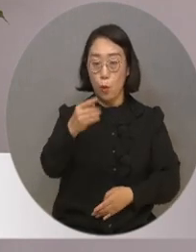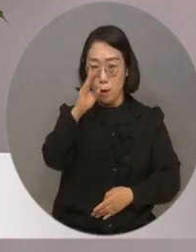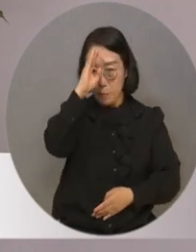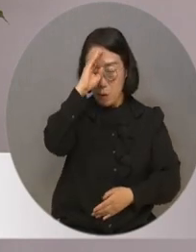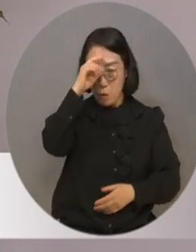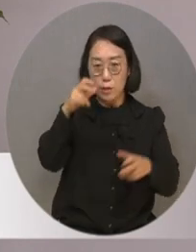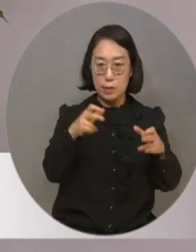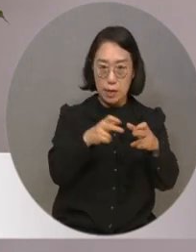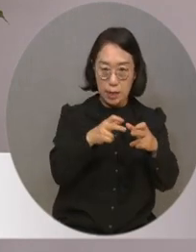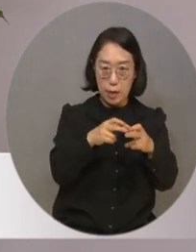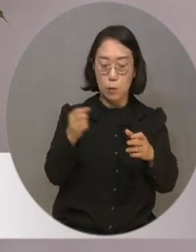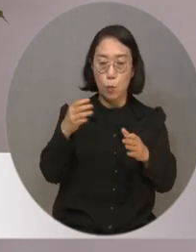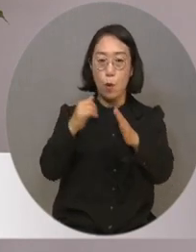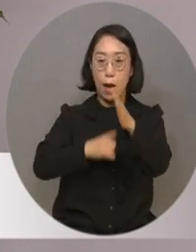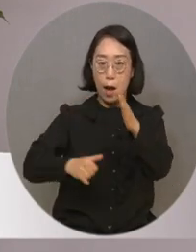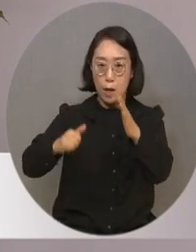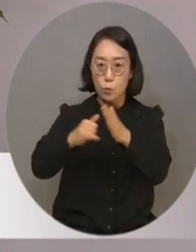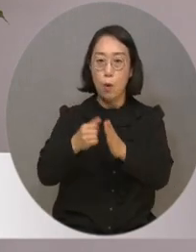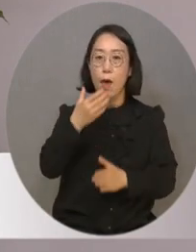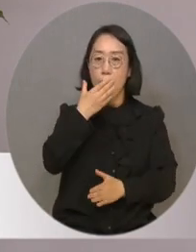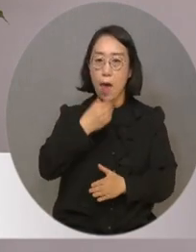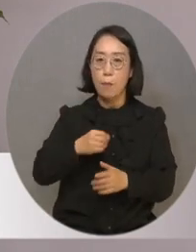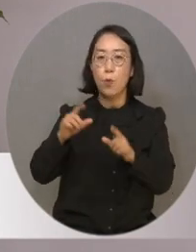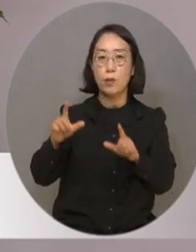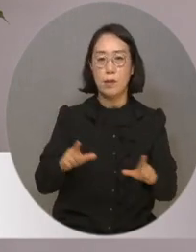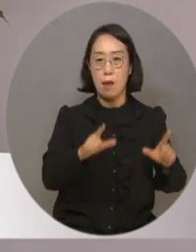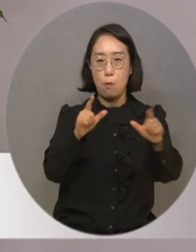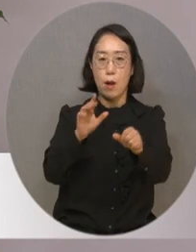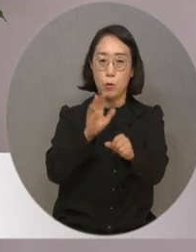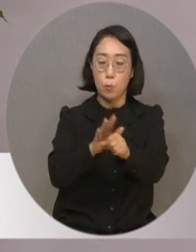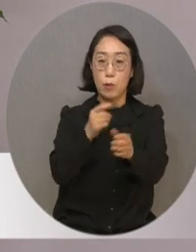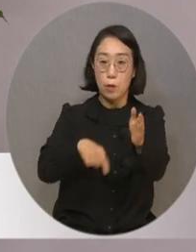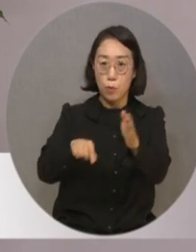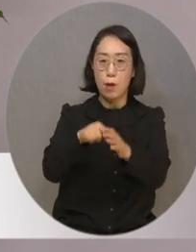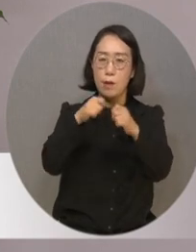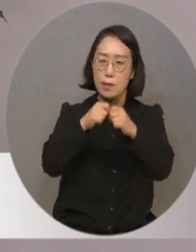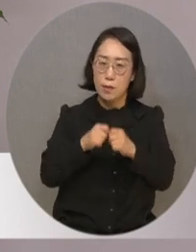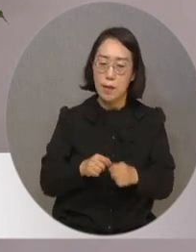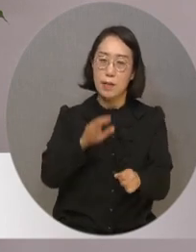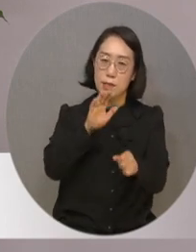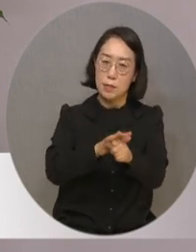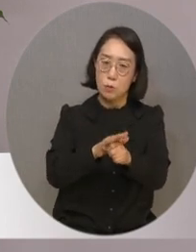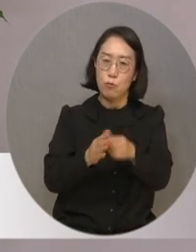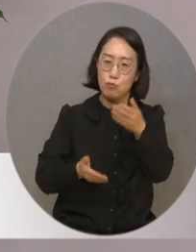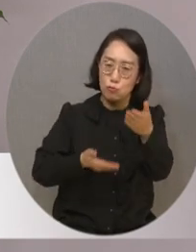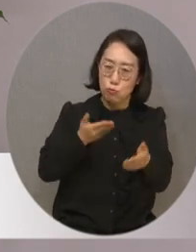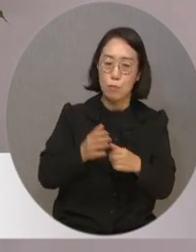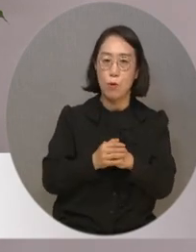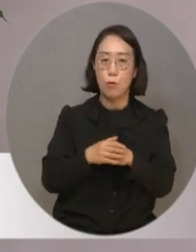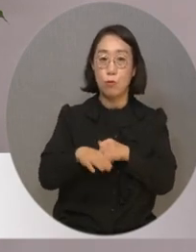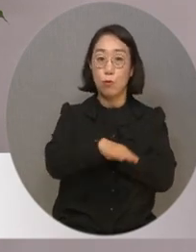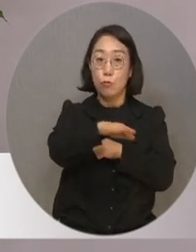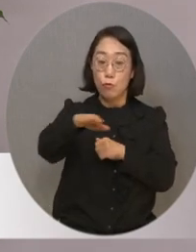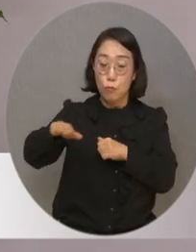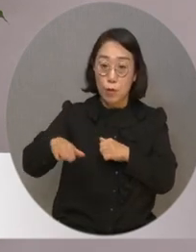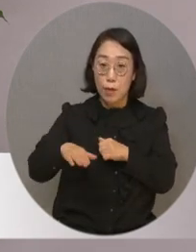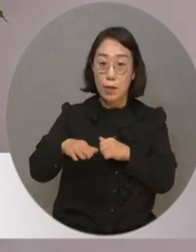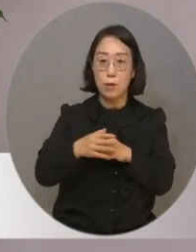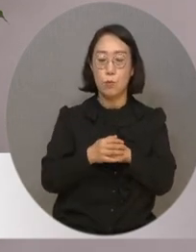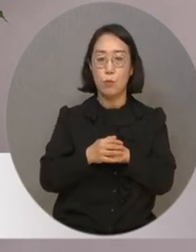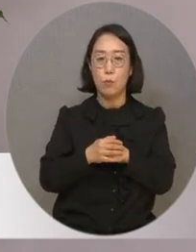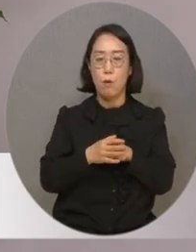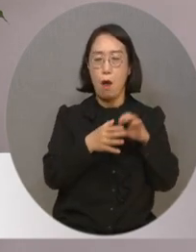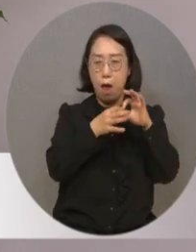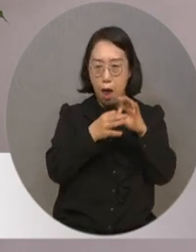그 가족분들의 행복한 일상을 위하여 세세한 지원을 아끼지 않을 것이며 저희 법인에서도